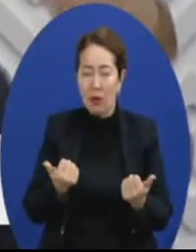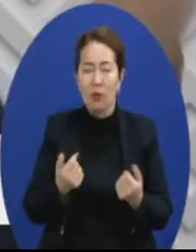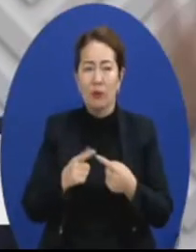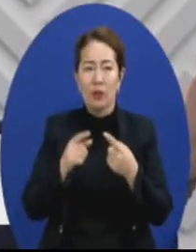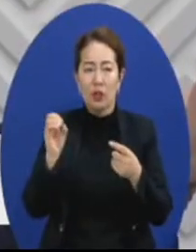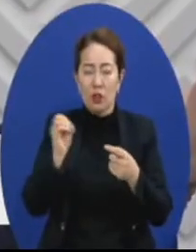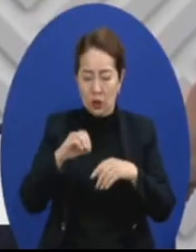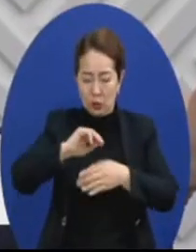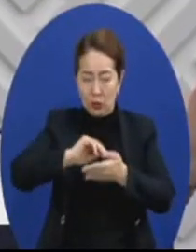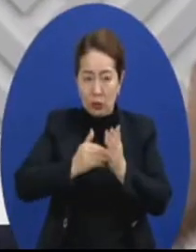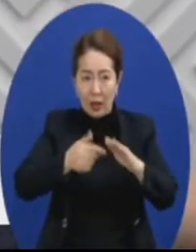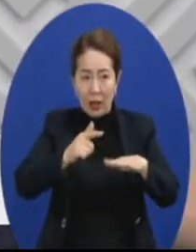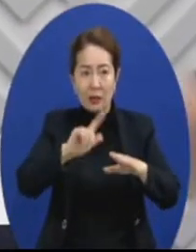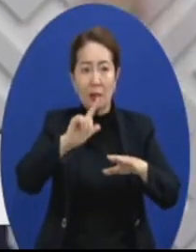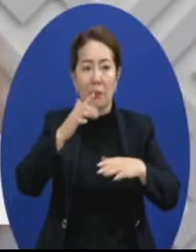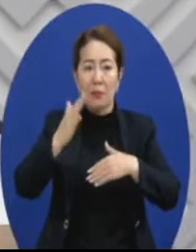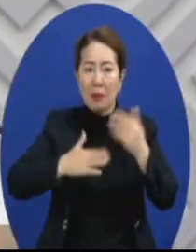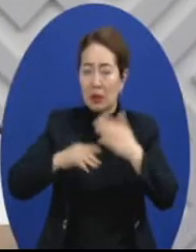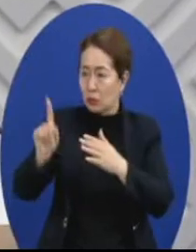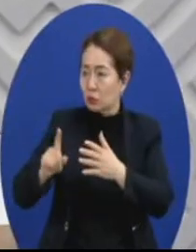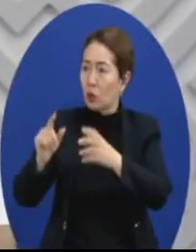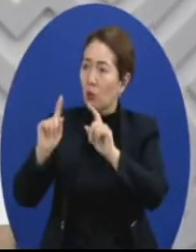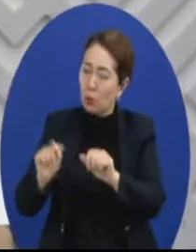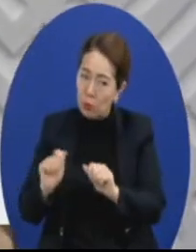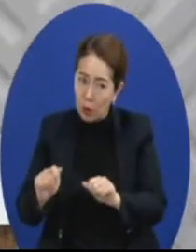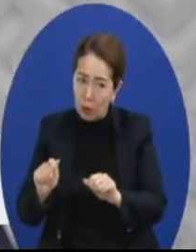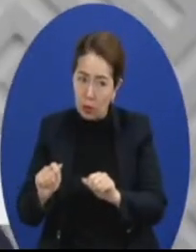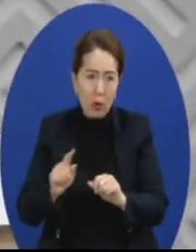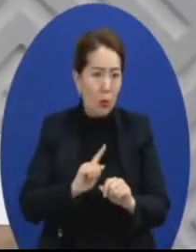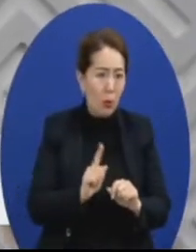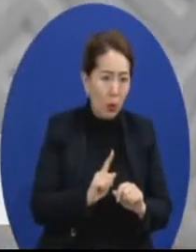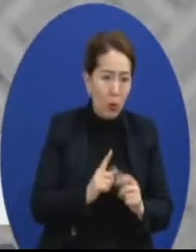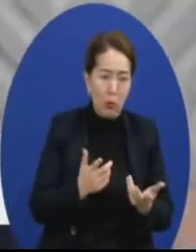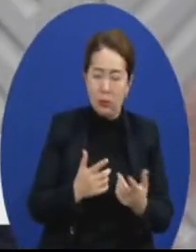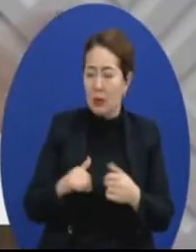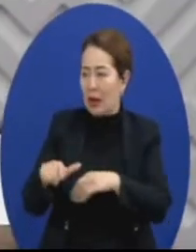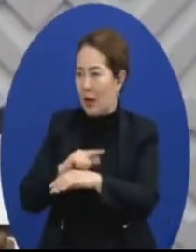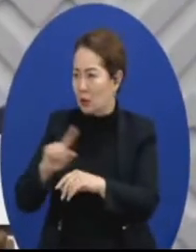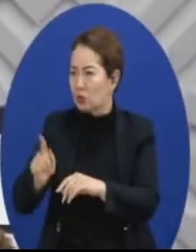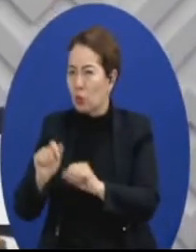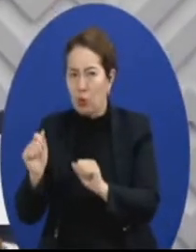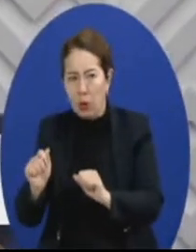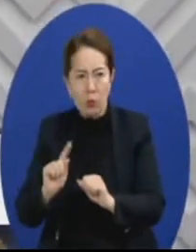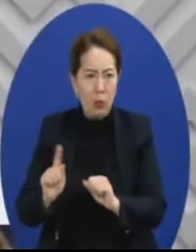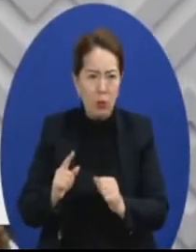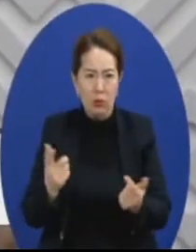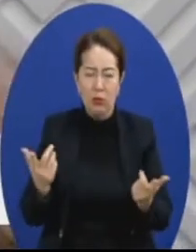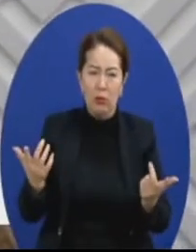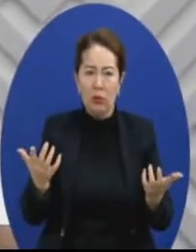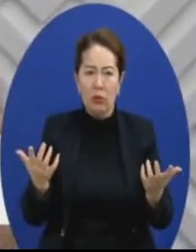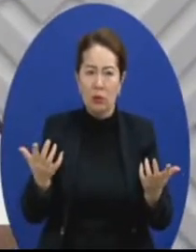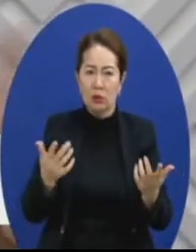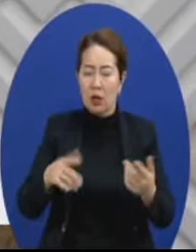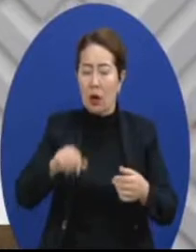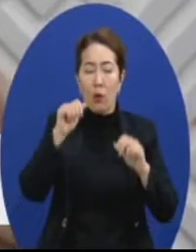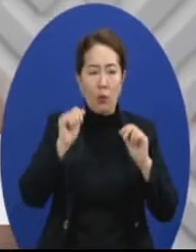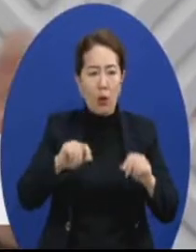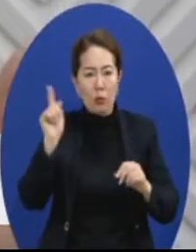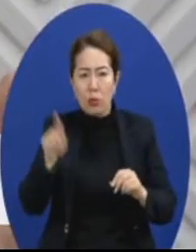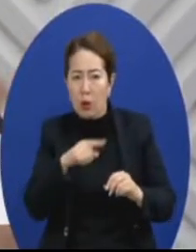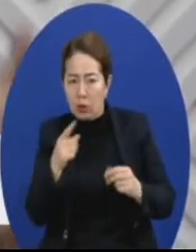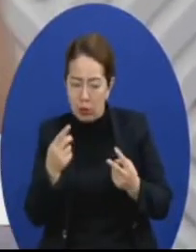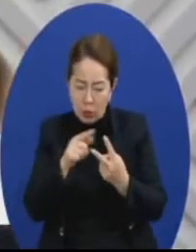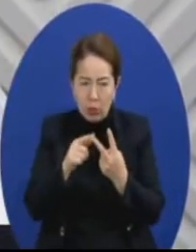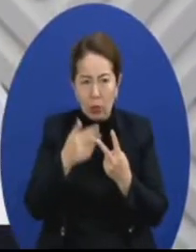Тэгээд ерөнхий төлөвлөгөөний газар дээр одоо барилгын зөвшөөрөл болох юм шиг болохгүй юм шиг. Газрын зөвшөөрөл нь болох юм шиг болохгүй юм шиг. Яагаад болон